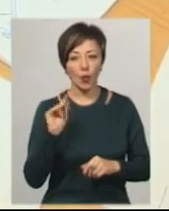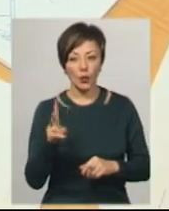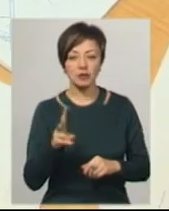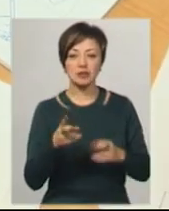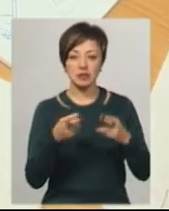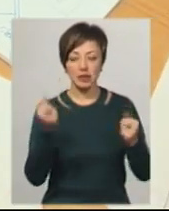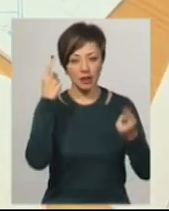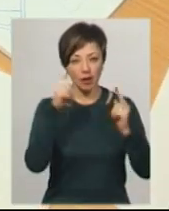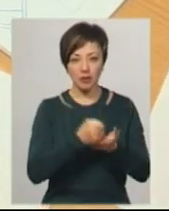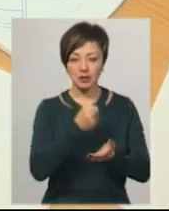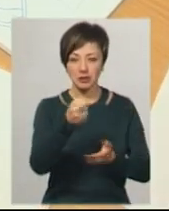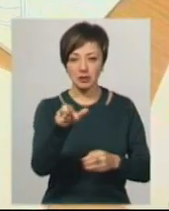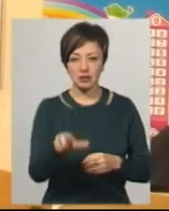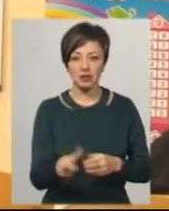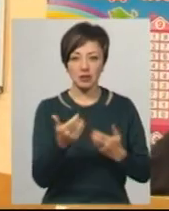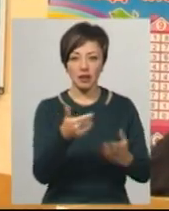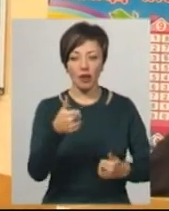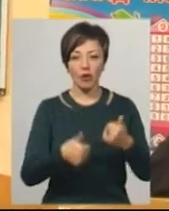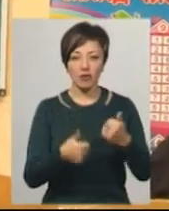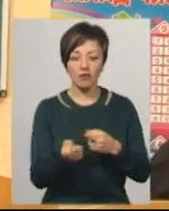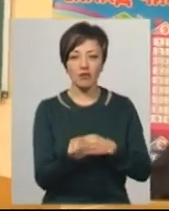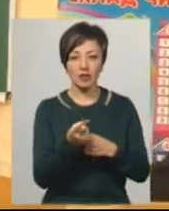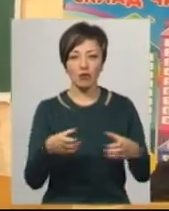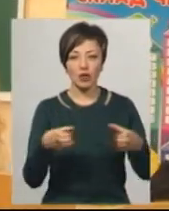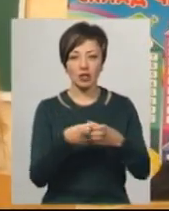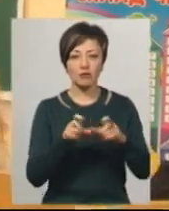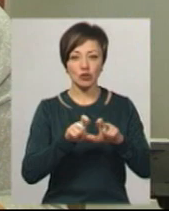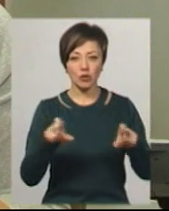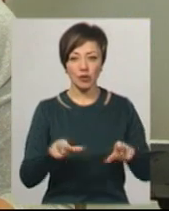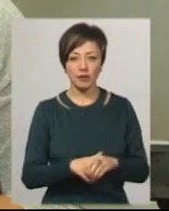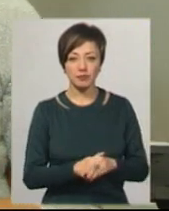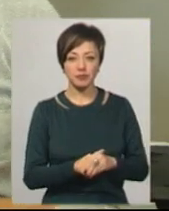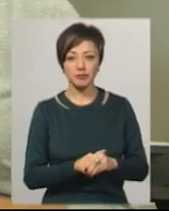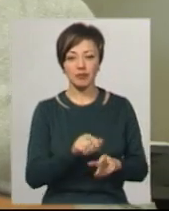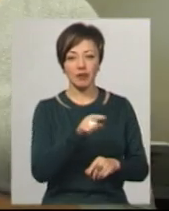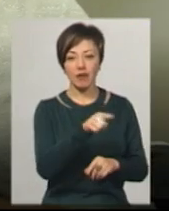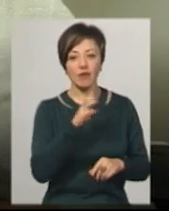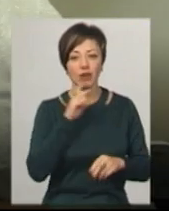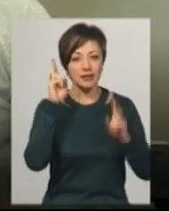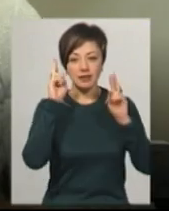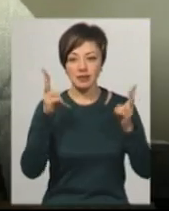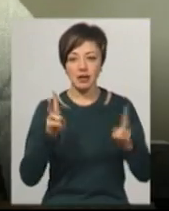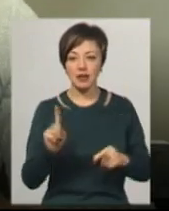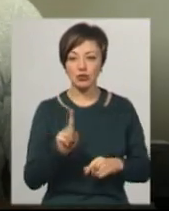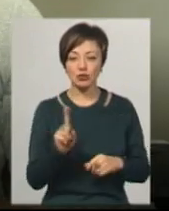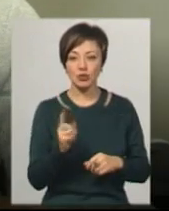що ідея подати кандидатуру Ласі Шевчук на конкурс виникла в колективі школи. Вона не знала, що